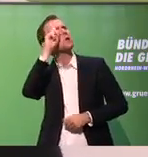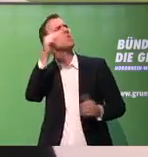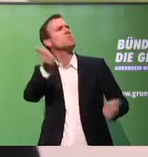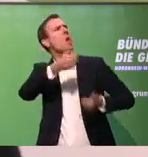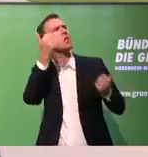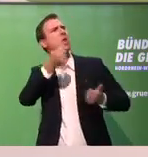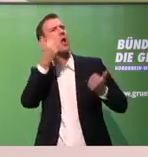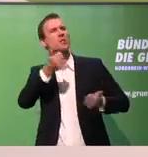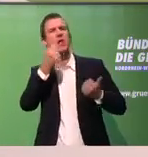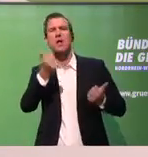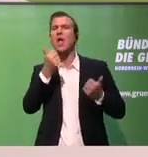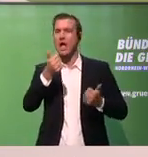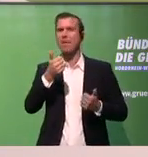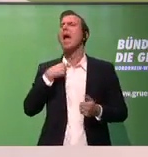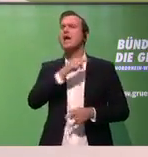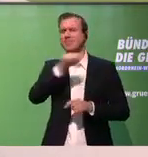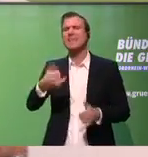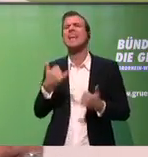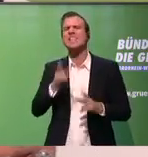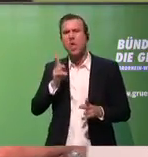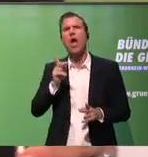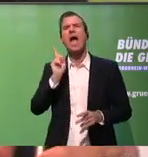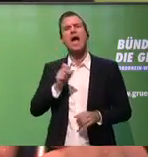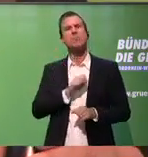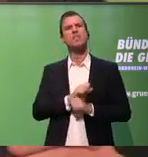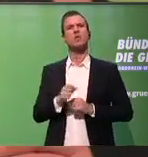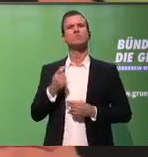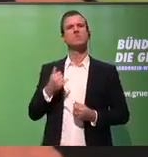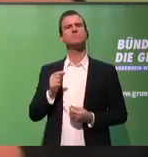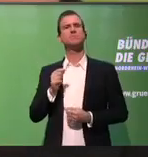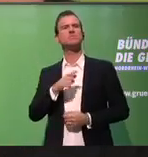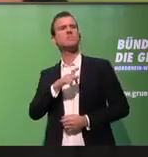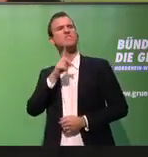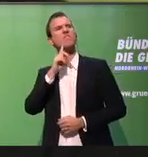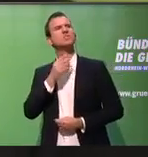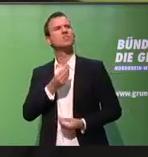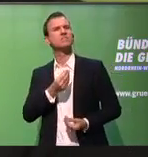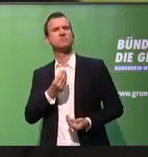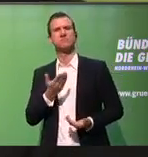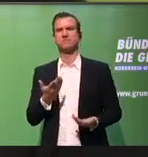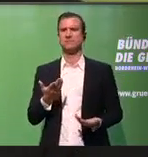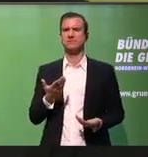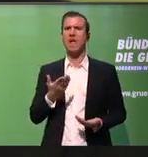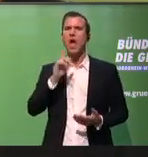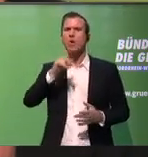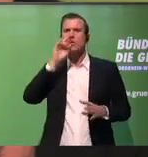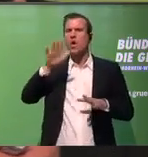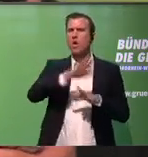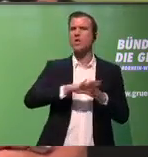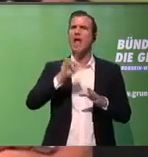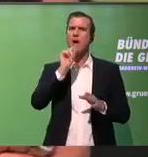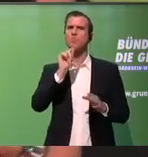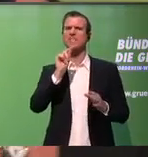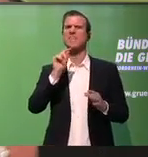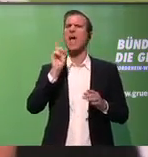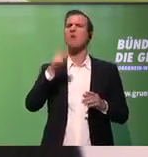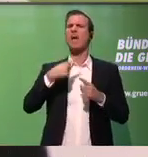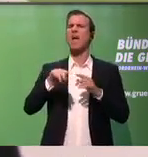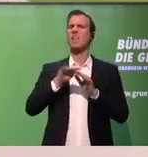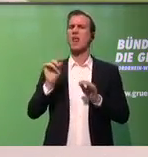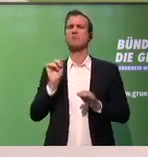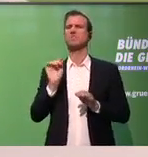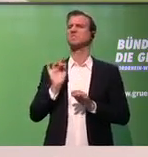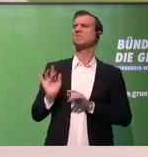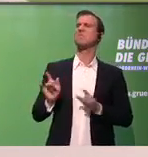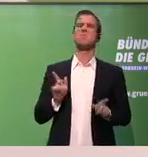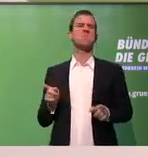aber jetzt, naja, wir haben euch immer noch lieb, aber trotzdem. Und auch in Deutschland gibt es Feindseligkeiten gegenüber anderen Ländern. Ich